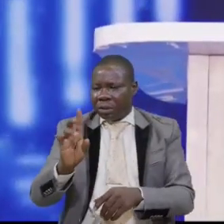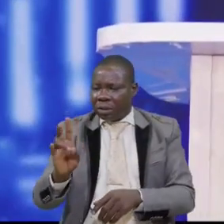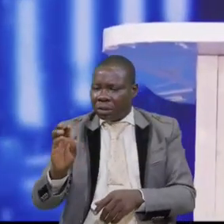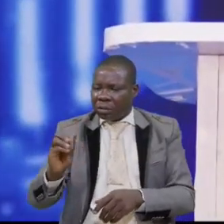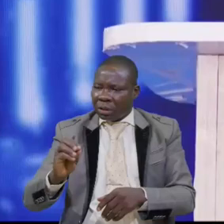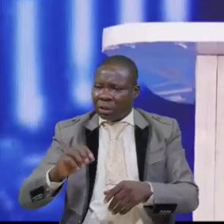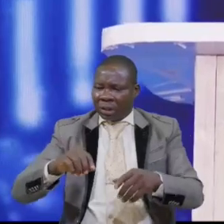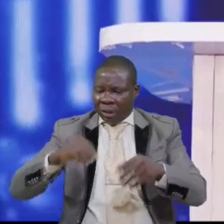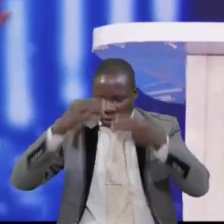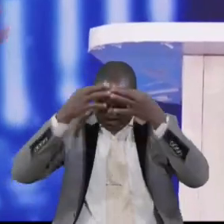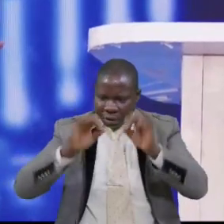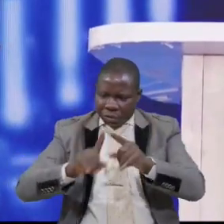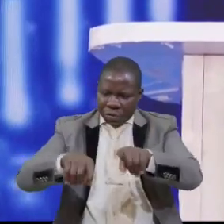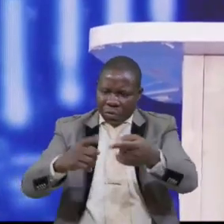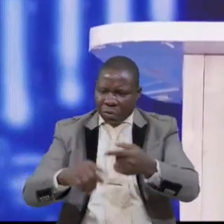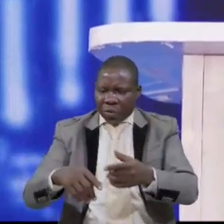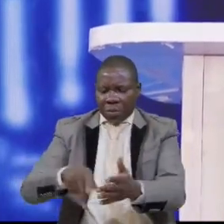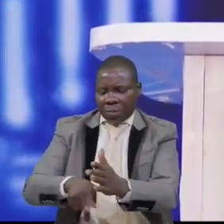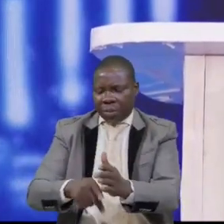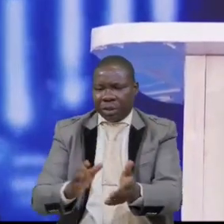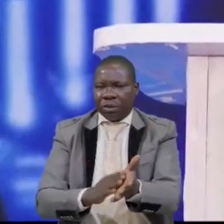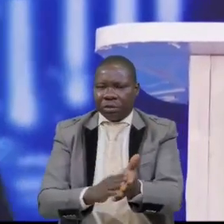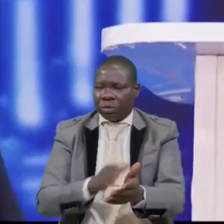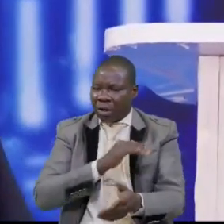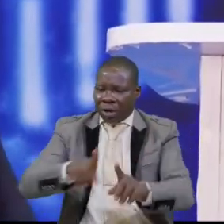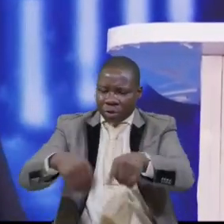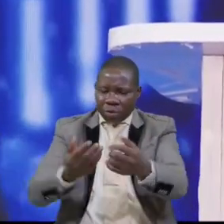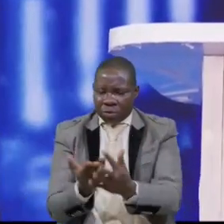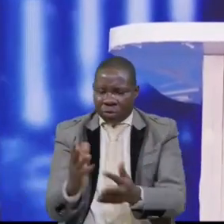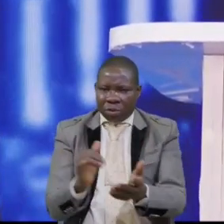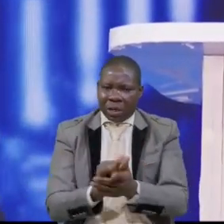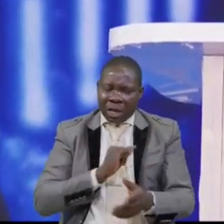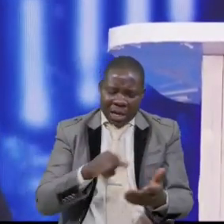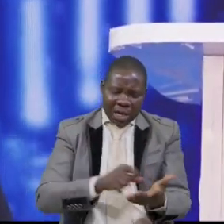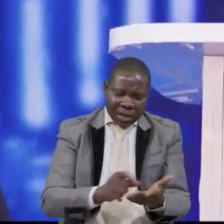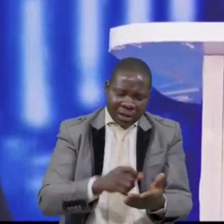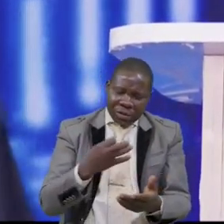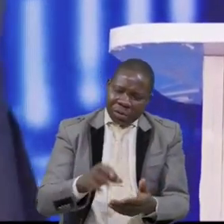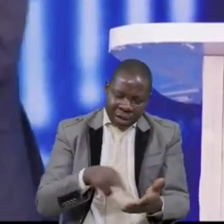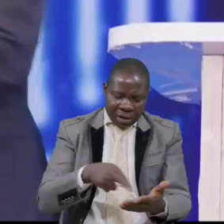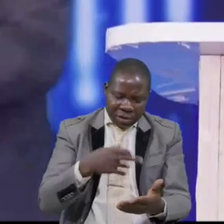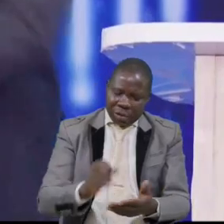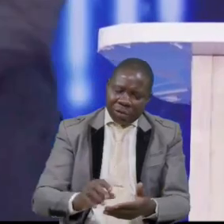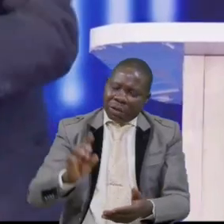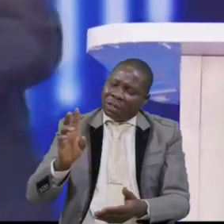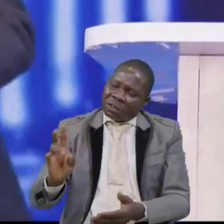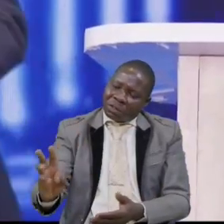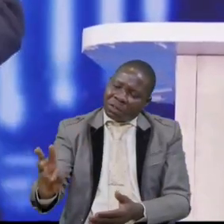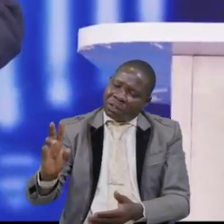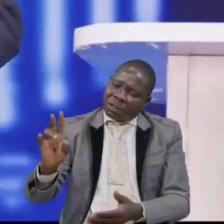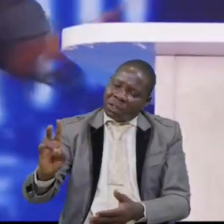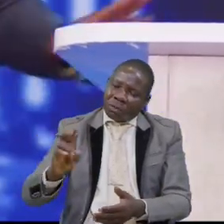au primaire. Qu'elle allait. Et j'ai lu l'histoire d'une femme, d'une vieille,